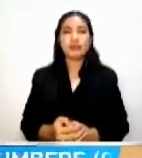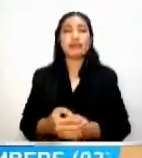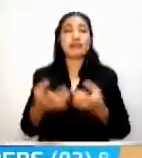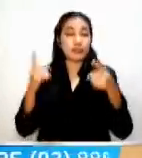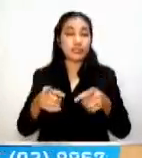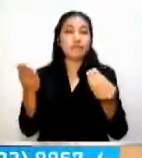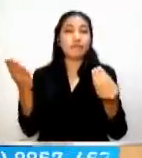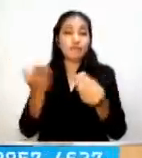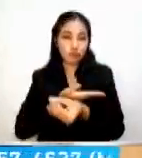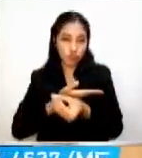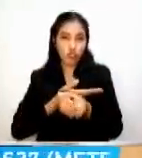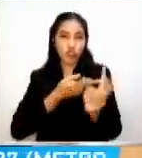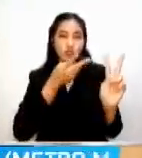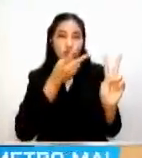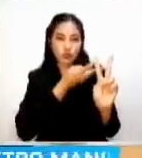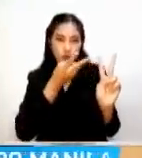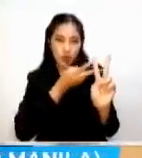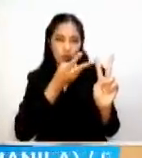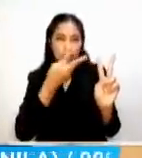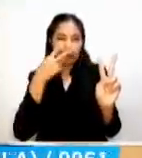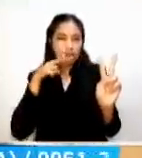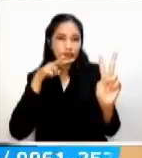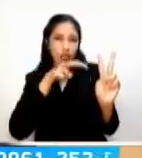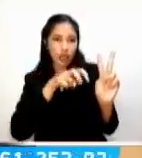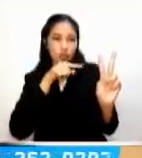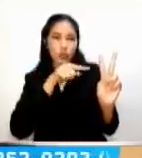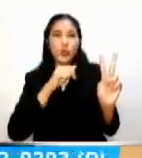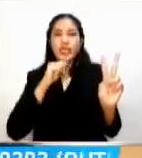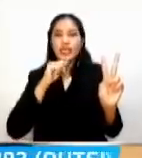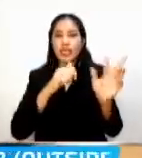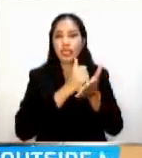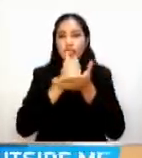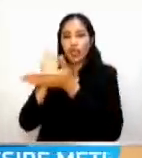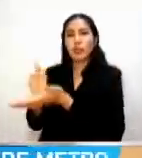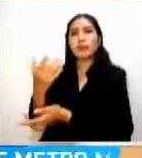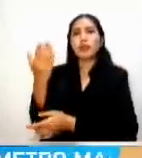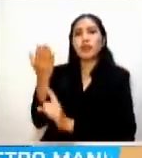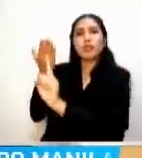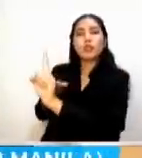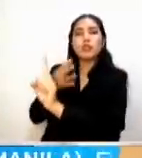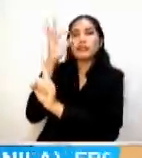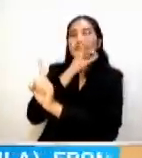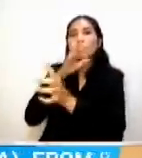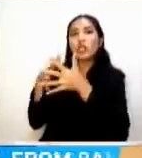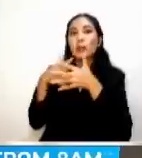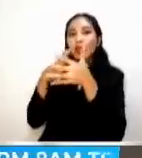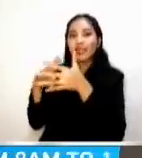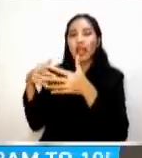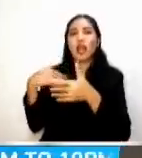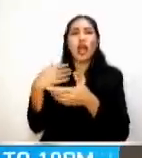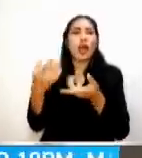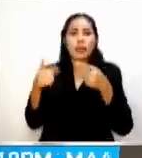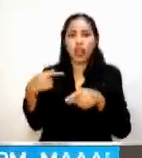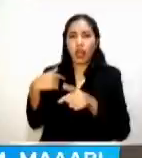na nakitang di tumulong sa PhilAm female senior citizen na pinagsisipa ng isang lalaki sa New York City. Base po sa isinagawang